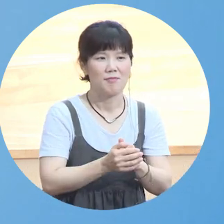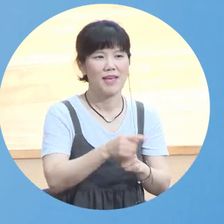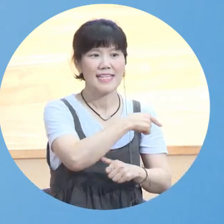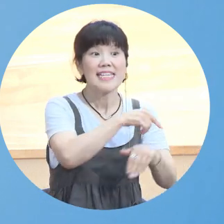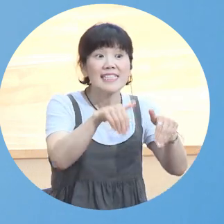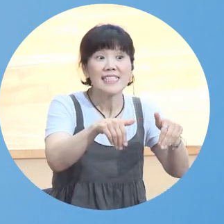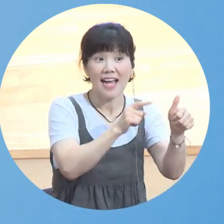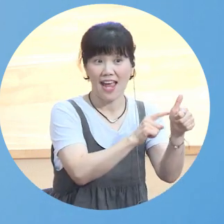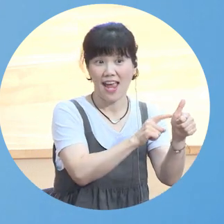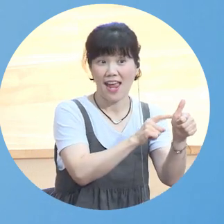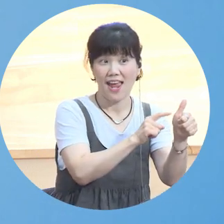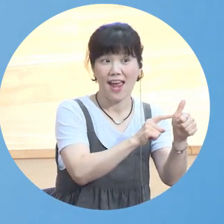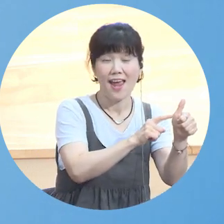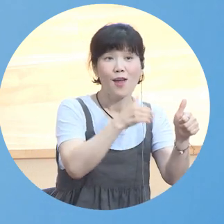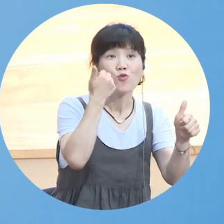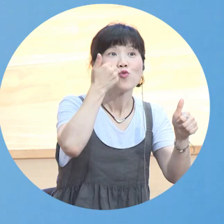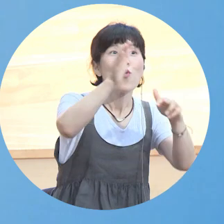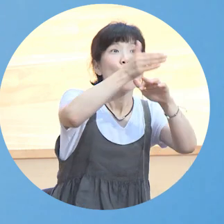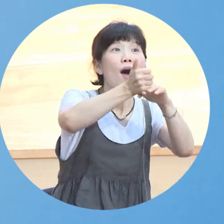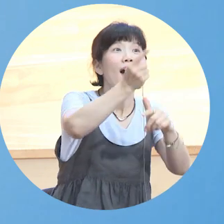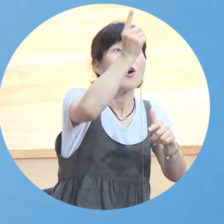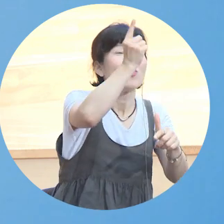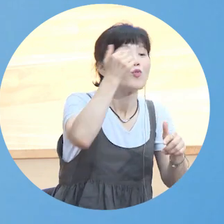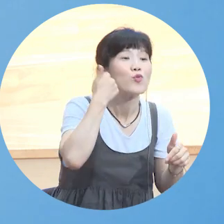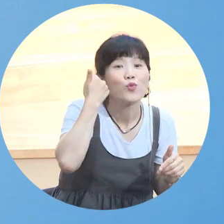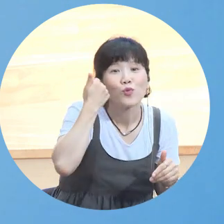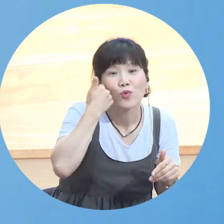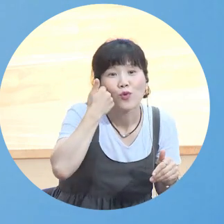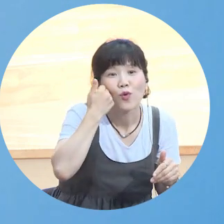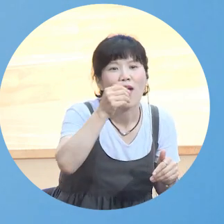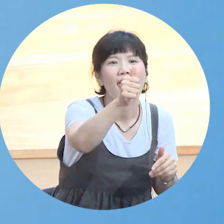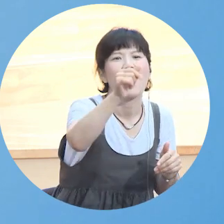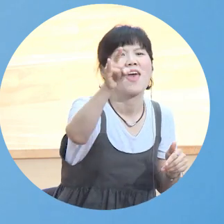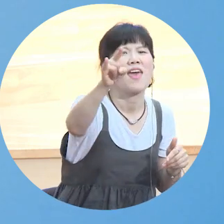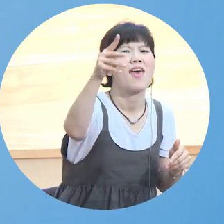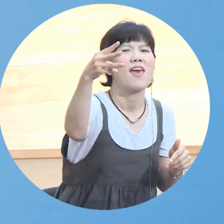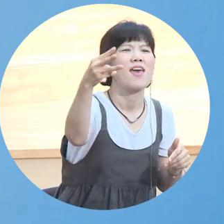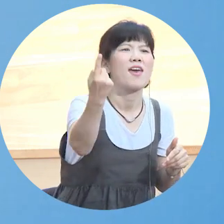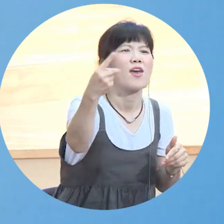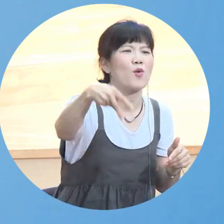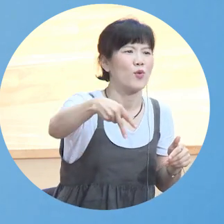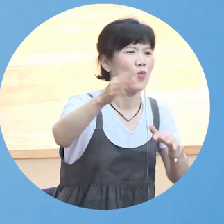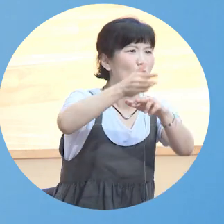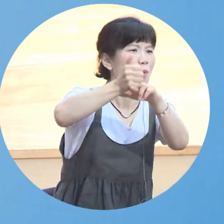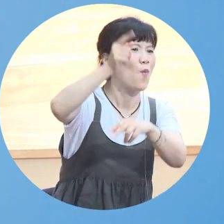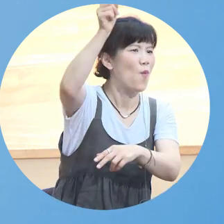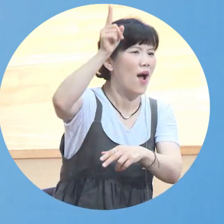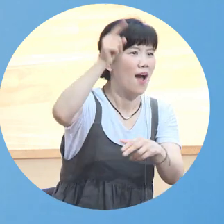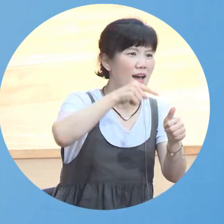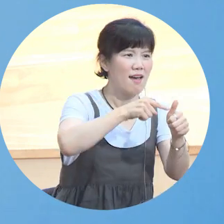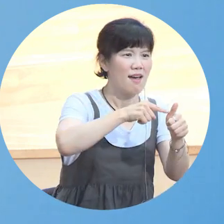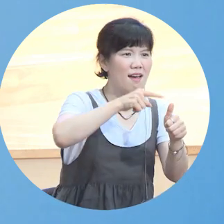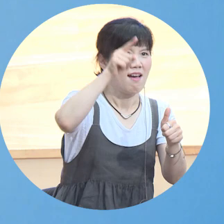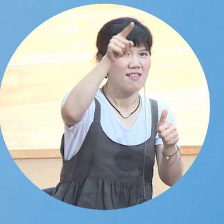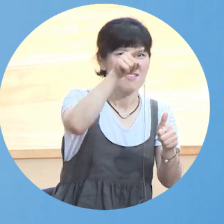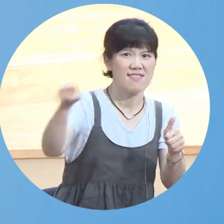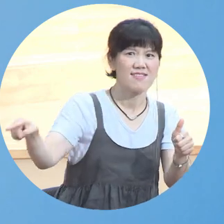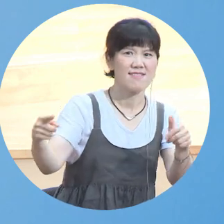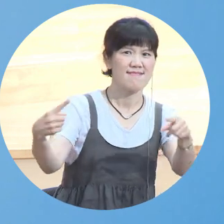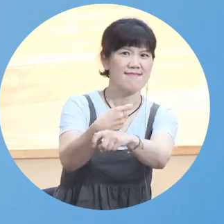누구를 왕으로 모셔요 회로 회로 수의를 뽀득뽀득 가는 정적인 누구예요